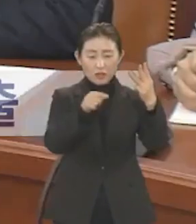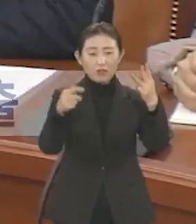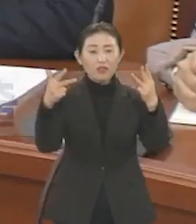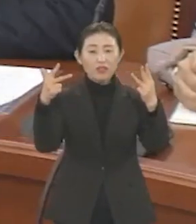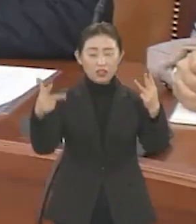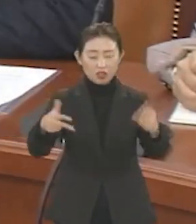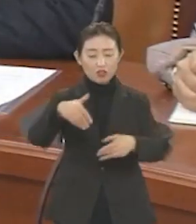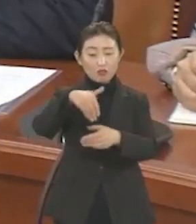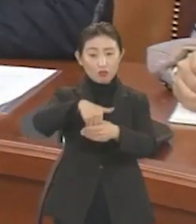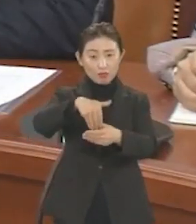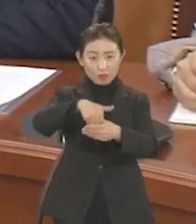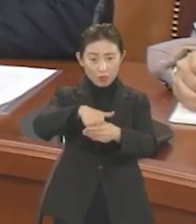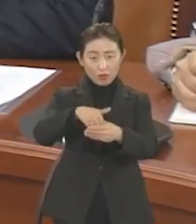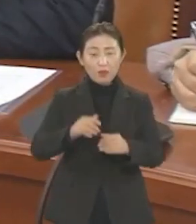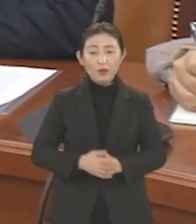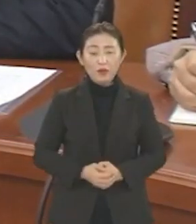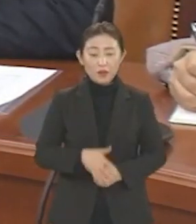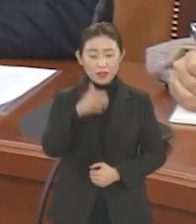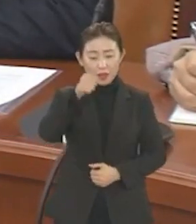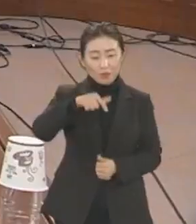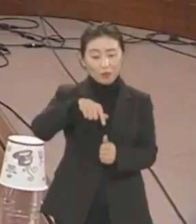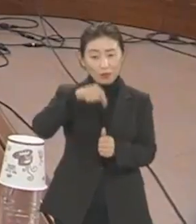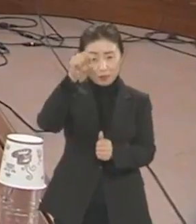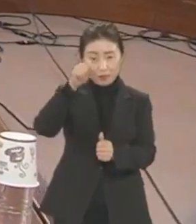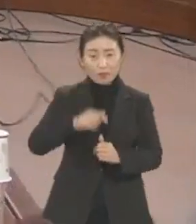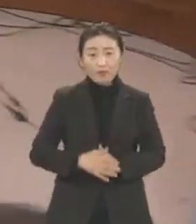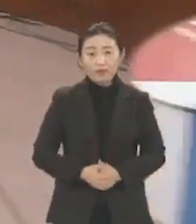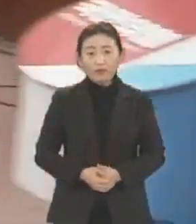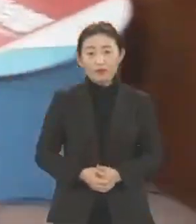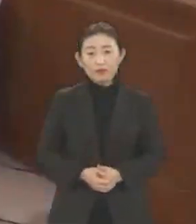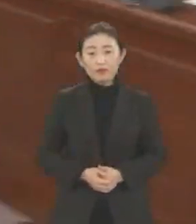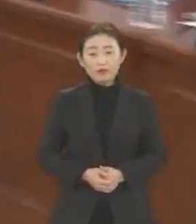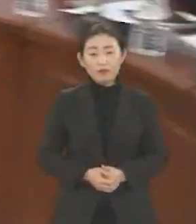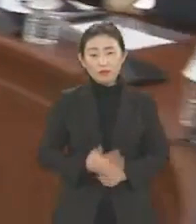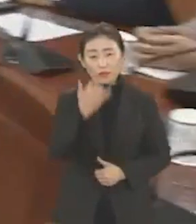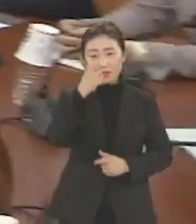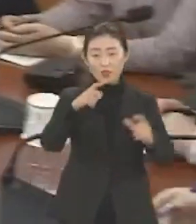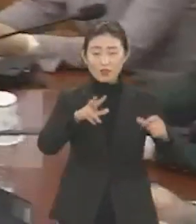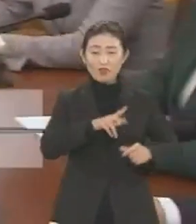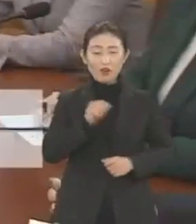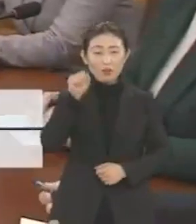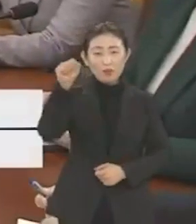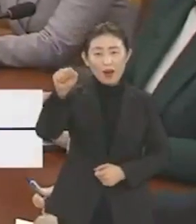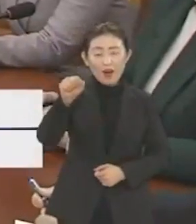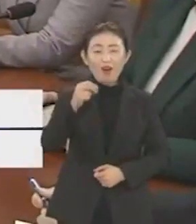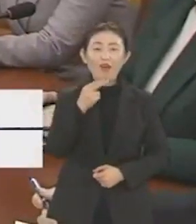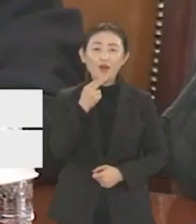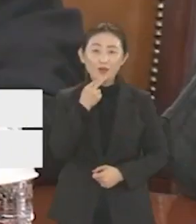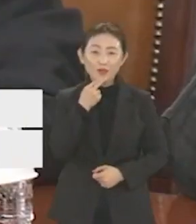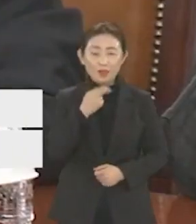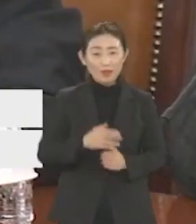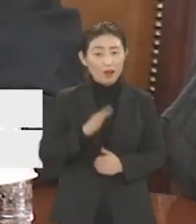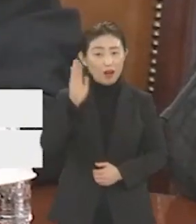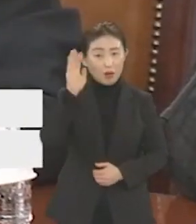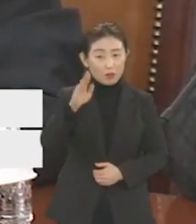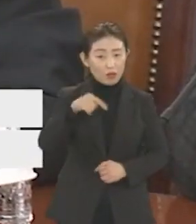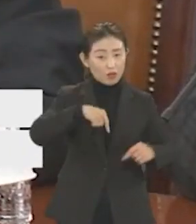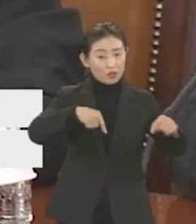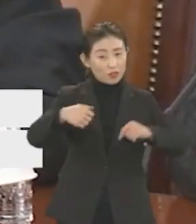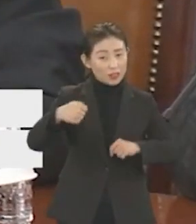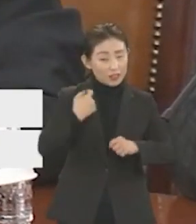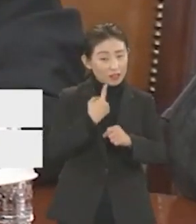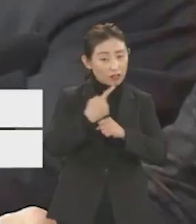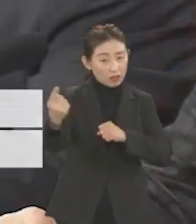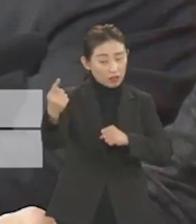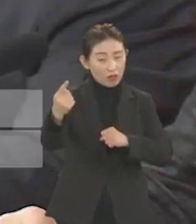7일까지 투표를 진행해 당대표를 선출합니다. 충청 인사가 빠진 국민의힘 새 지도부가 어떤 정치력으로